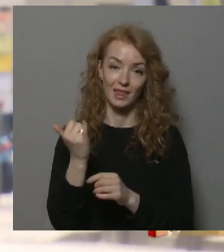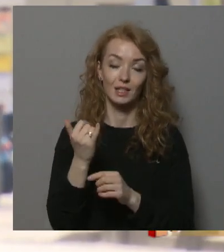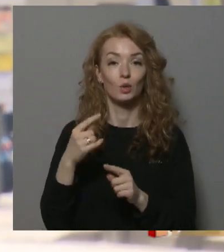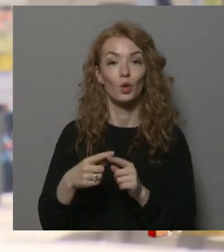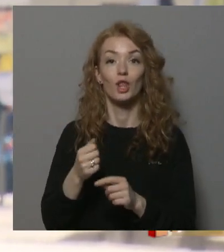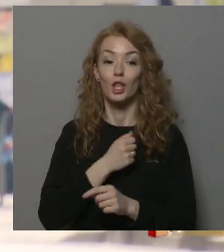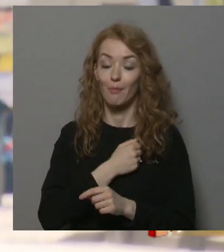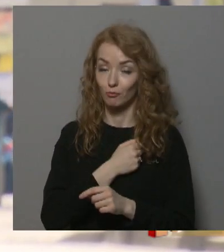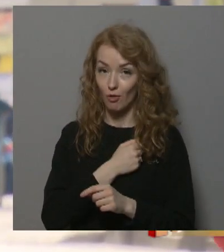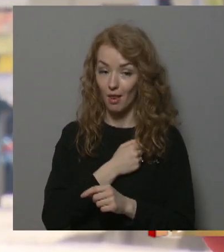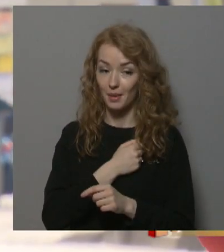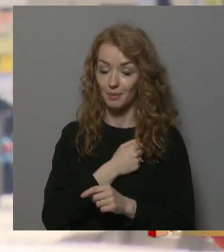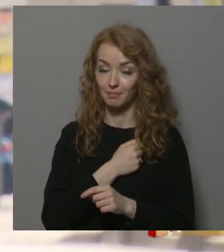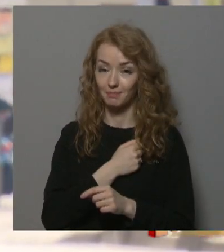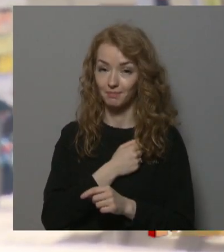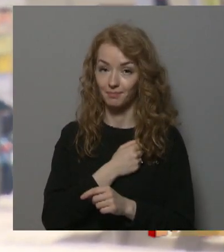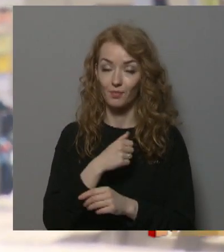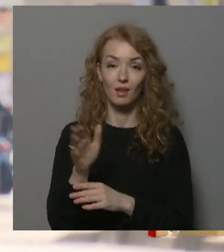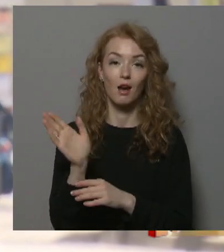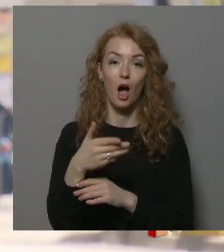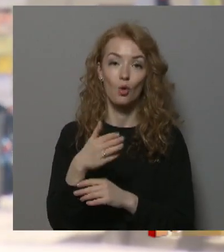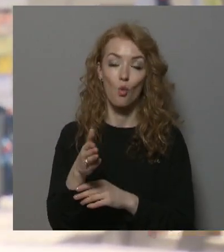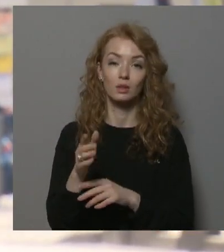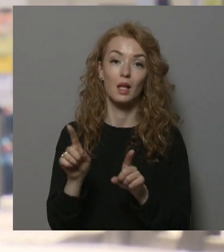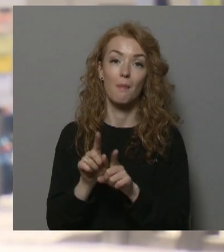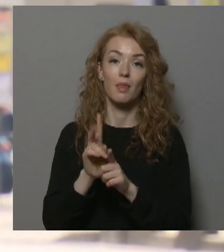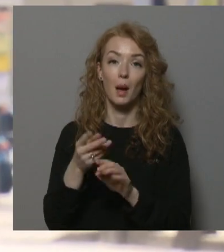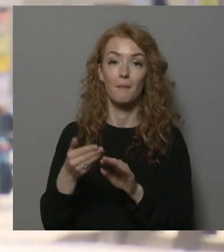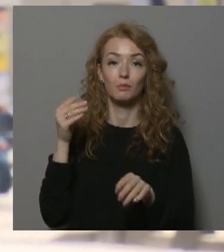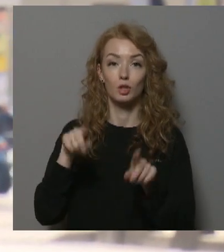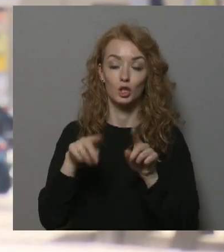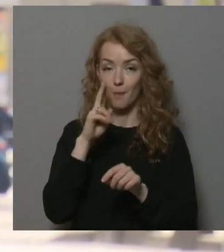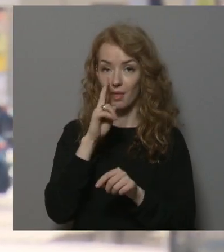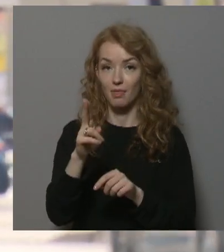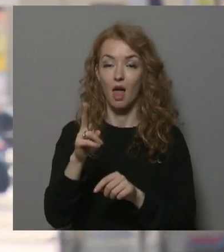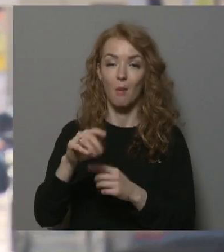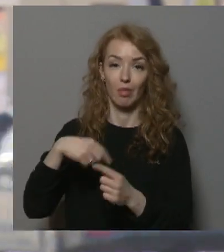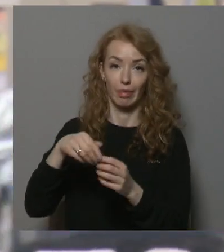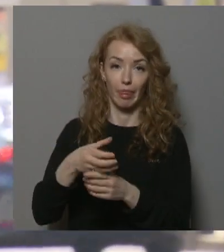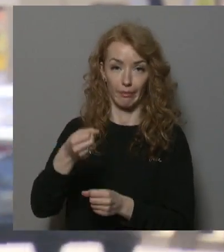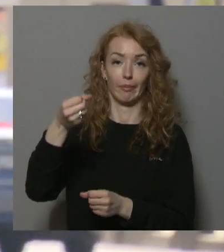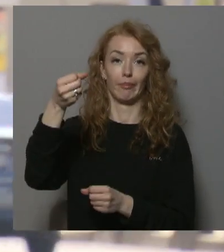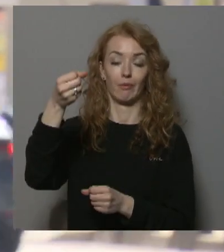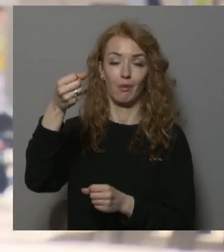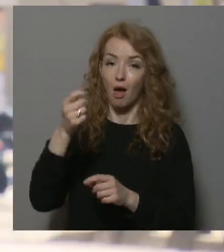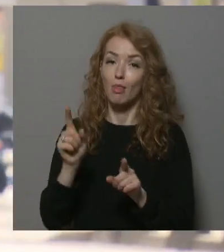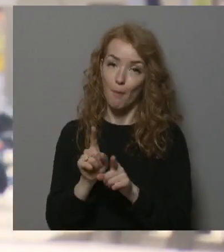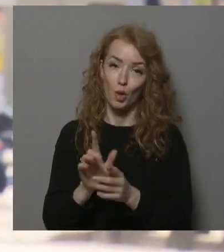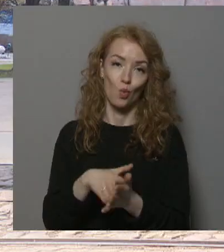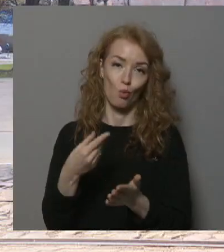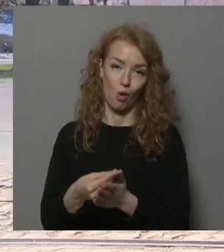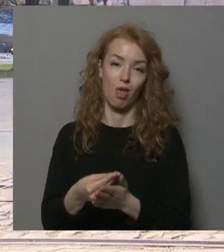un diemžēl karogs, kā pirms pāris nedēļām, ir aptinies ap kātu, tā arī